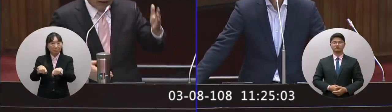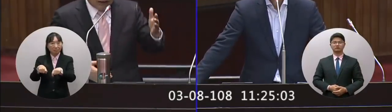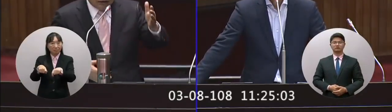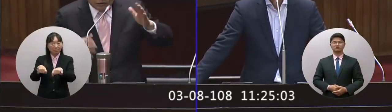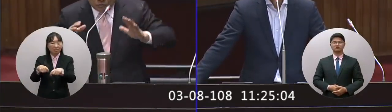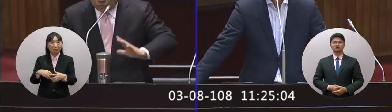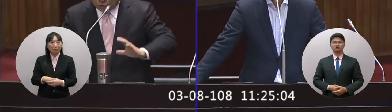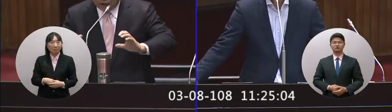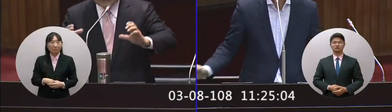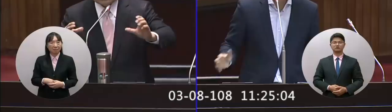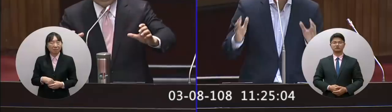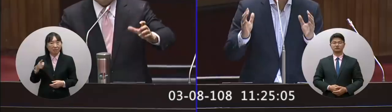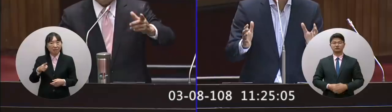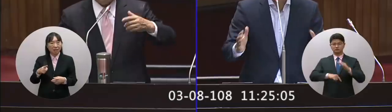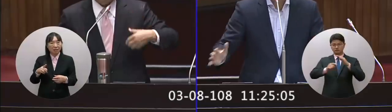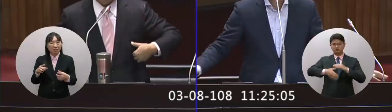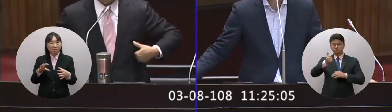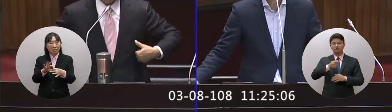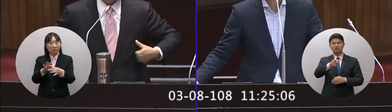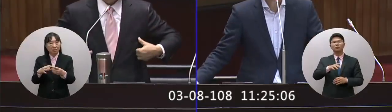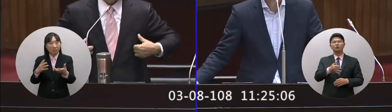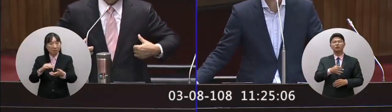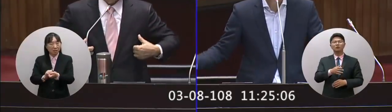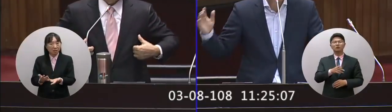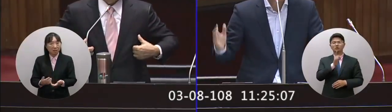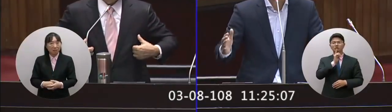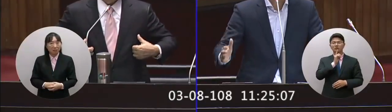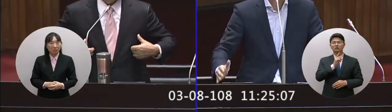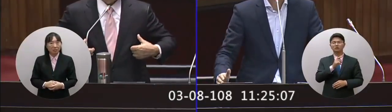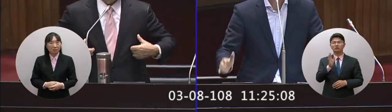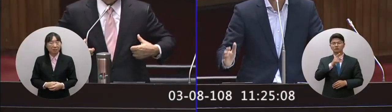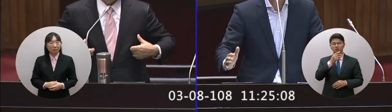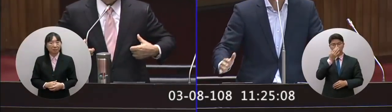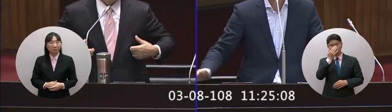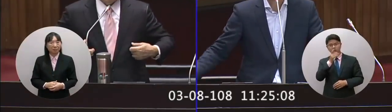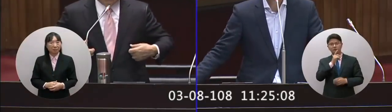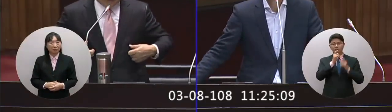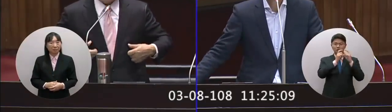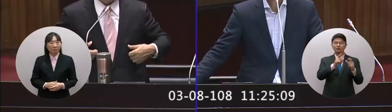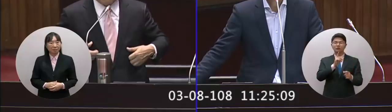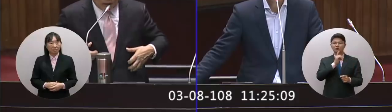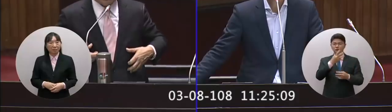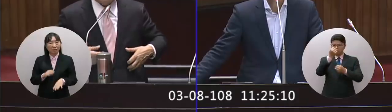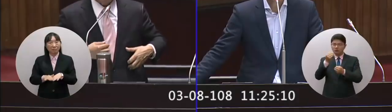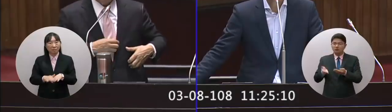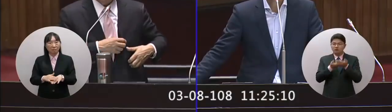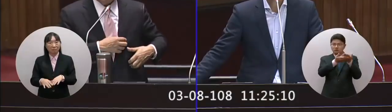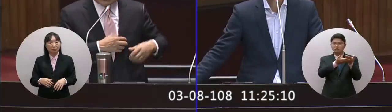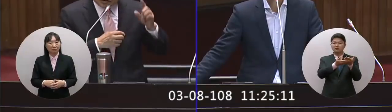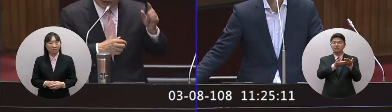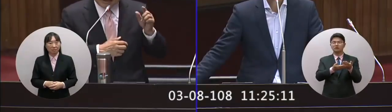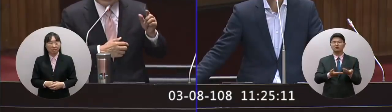个相关的决策， 院长为什么不敢承诺你们行政院版本赶快出来送立法院？ 那当然会赶快。 什么时